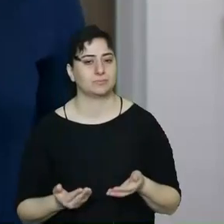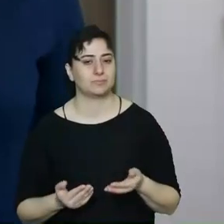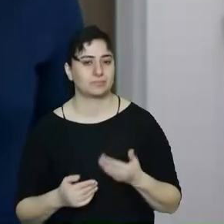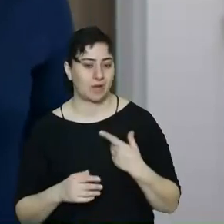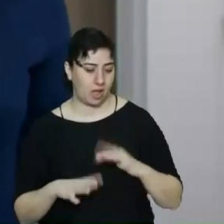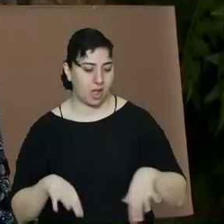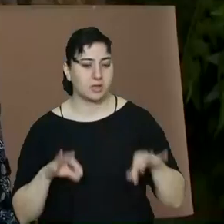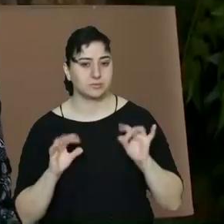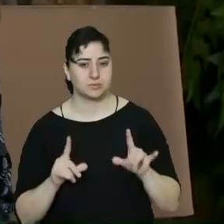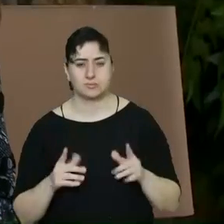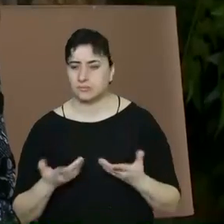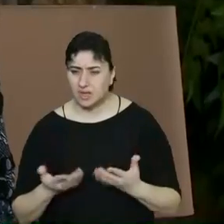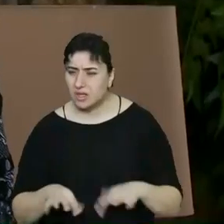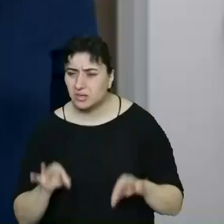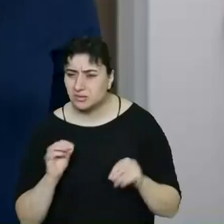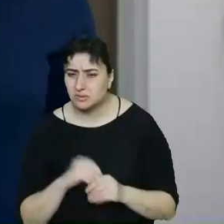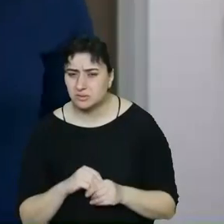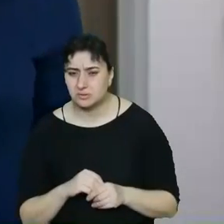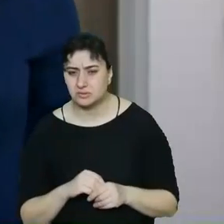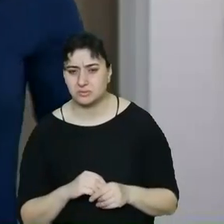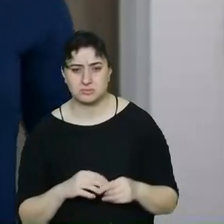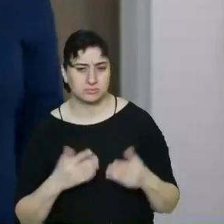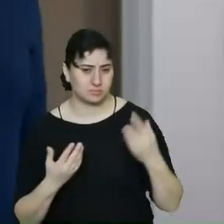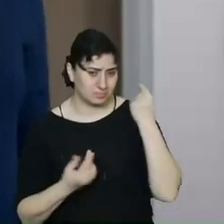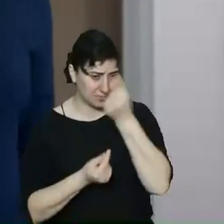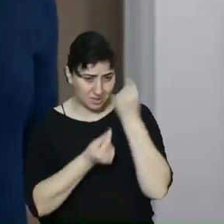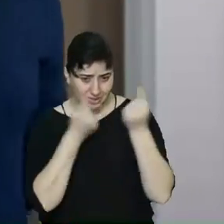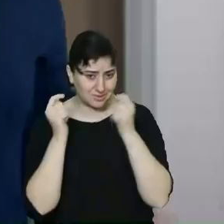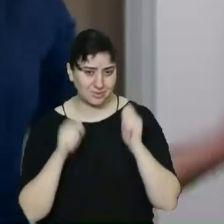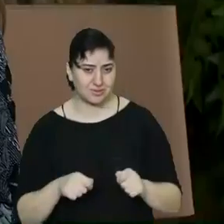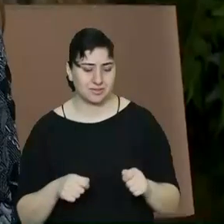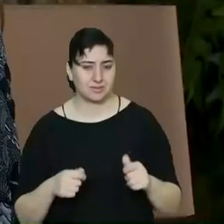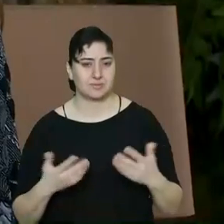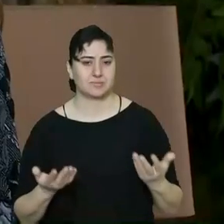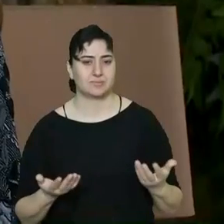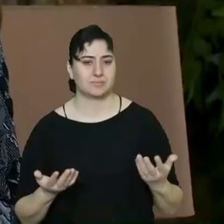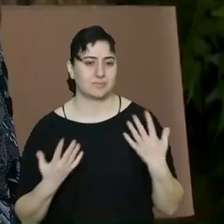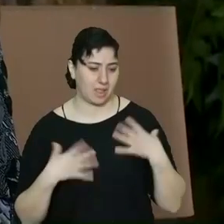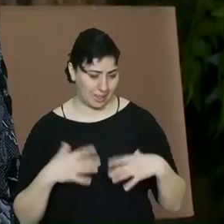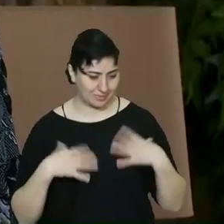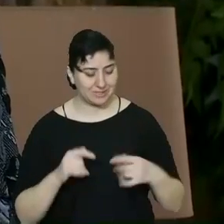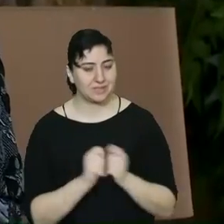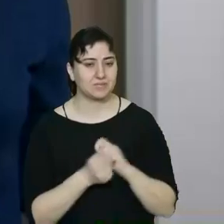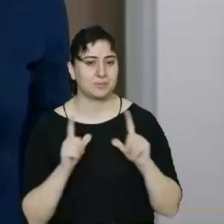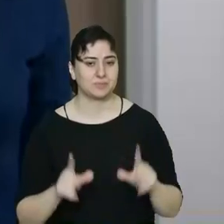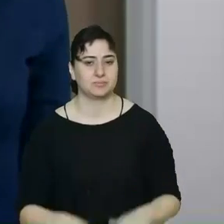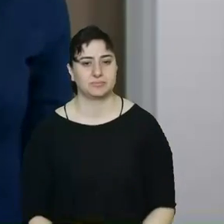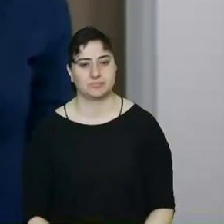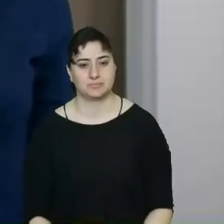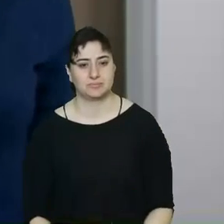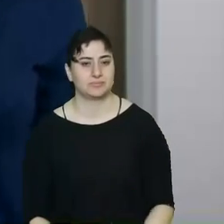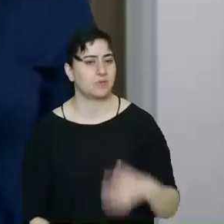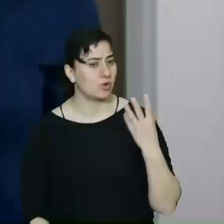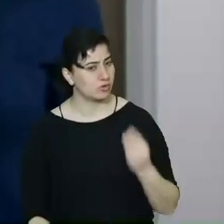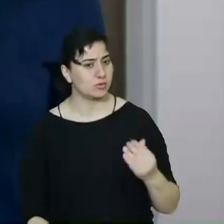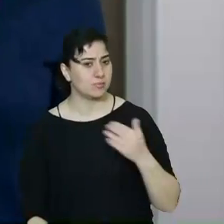benim hazırlık yapmam lazım. Ne hazırlığı evladım? Makyajımı tazeleyeceğim. Kıyafetimi falan değiştireceğim yani.